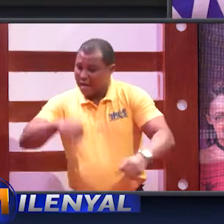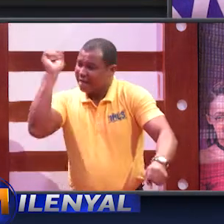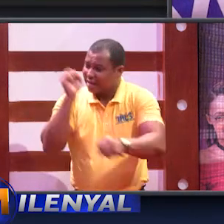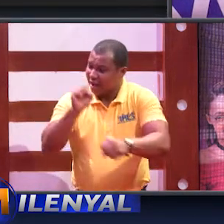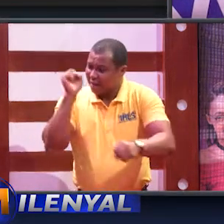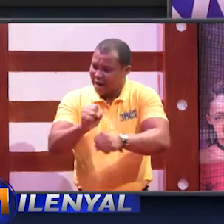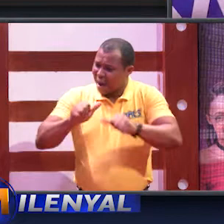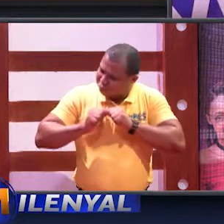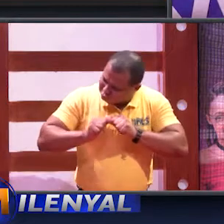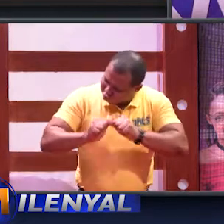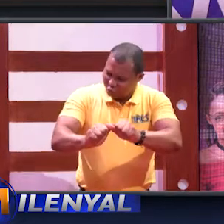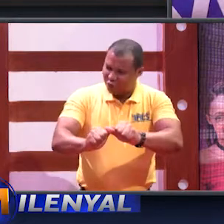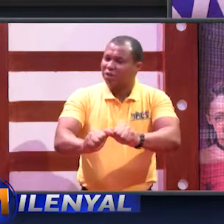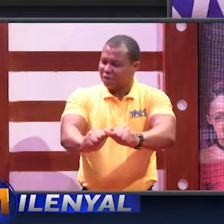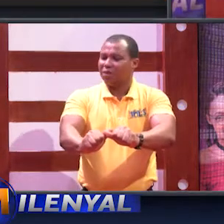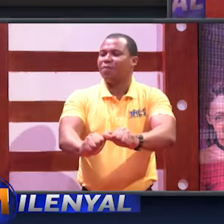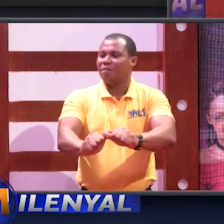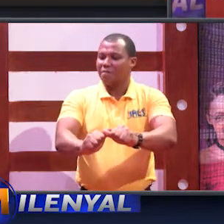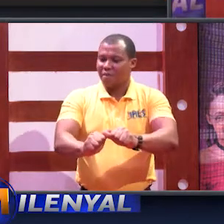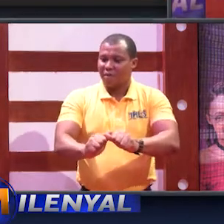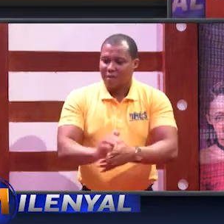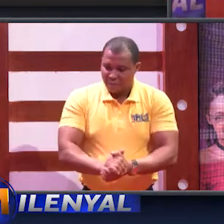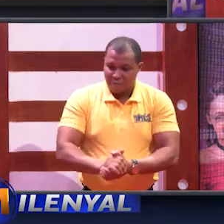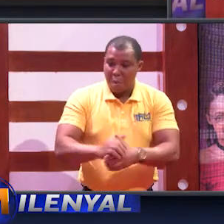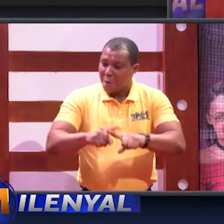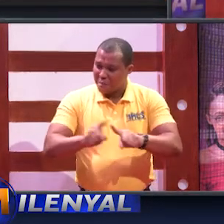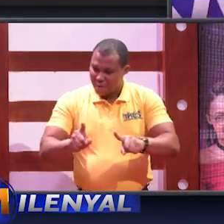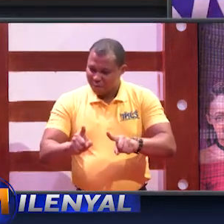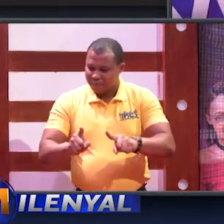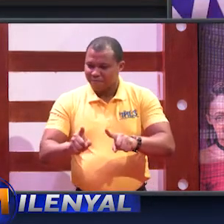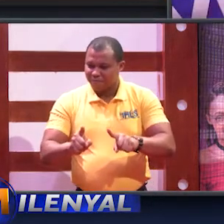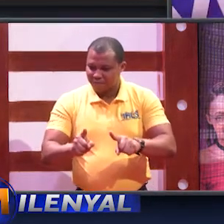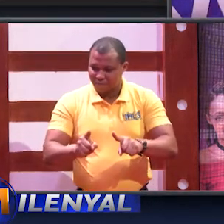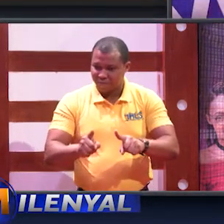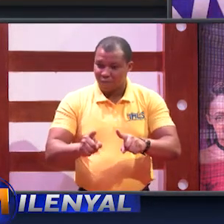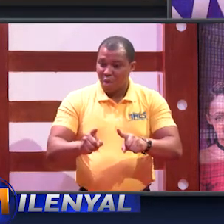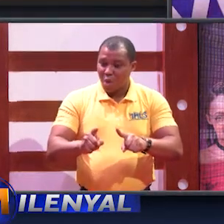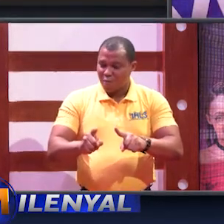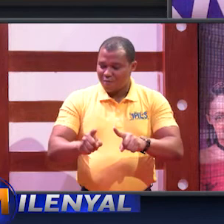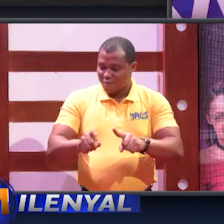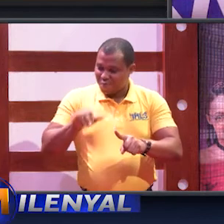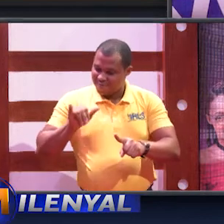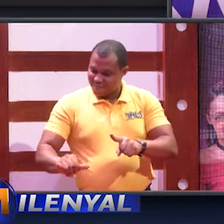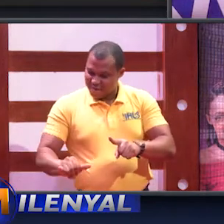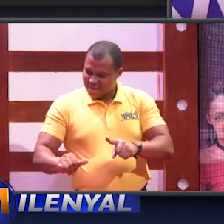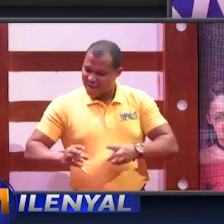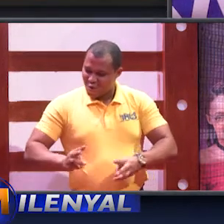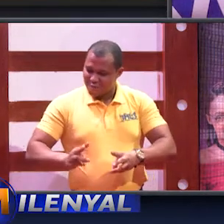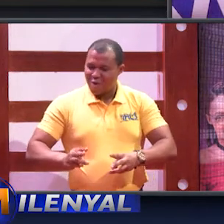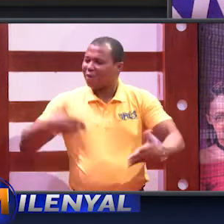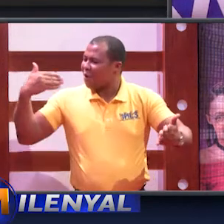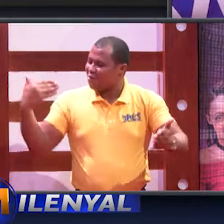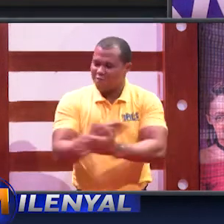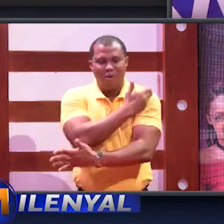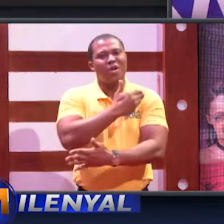travail en fait li ka prend temps la prend temps justement et mais plutôt nous miser en route nous pour de bonnes nouvelles nous pour de